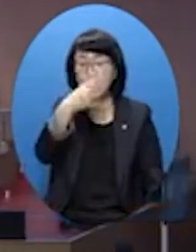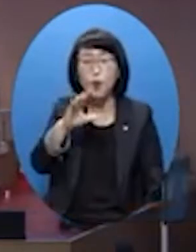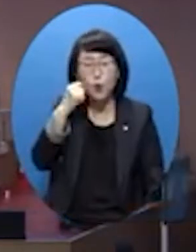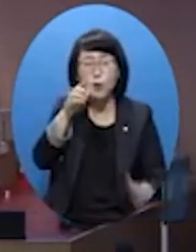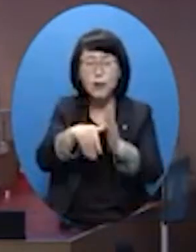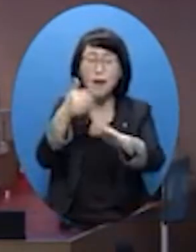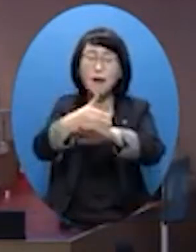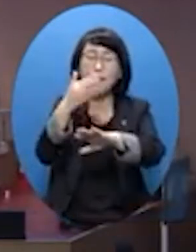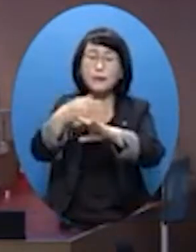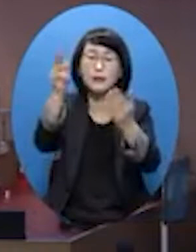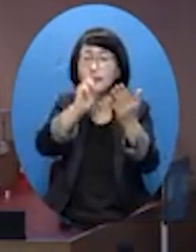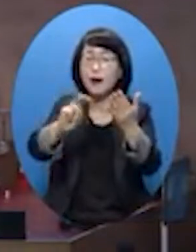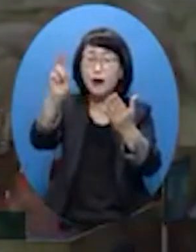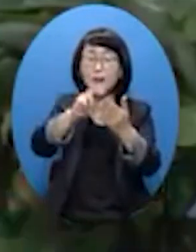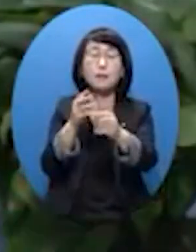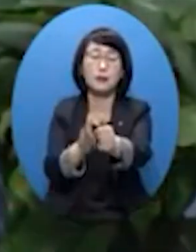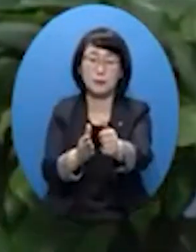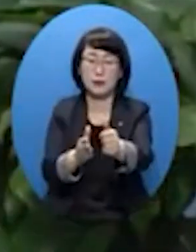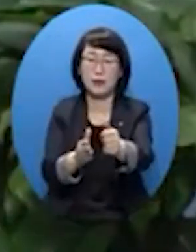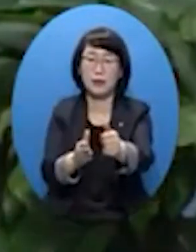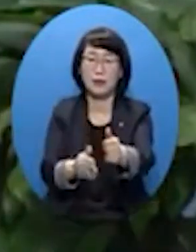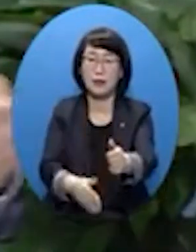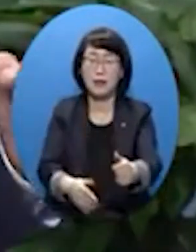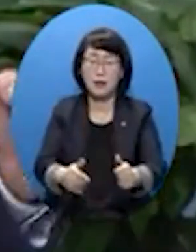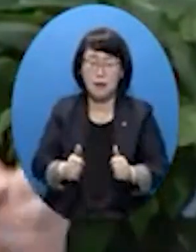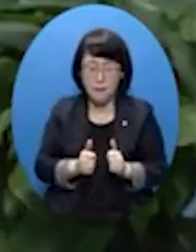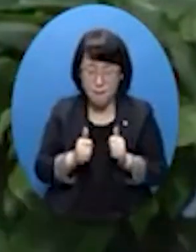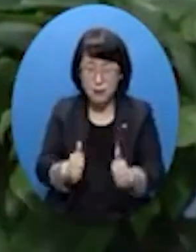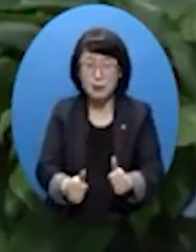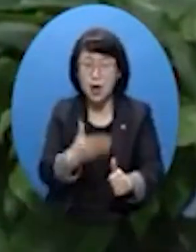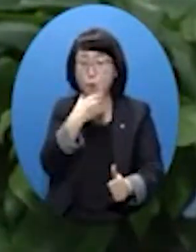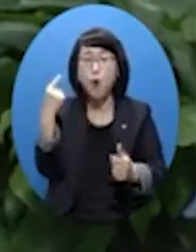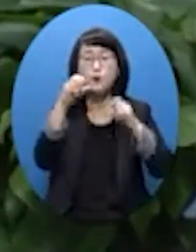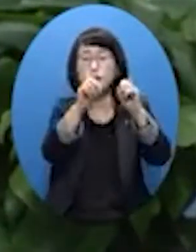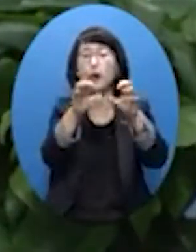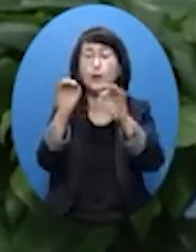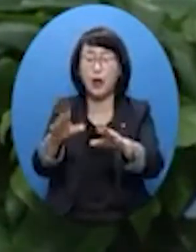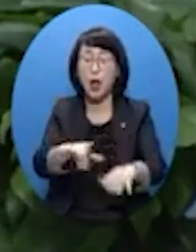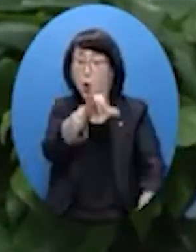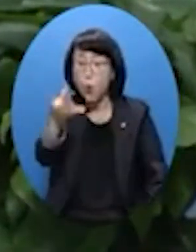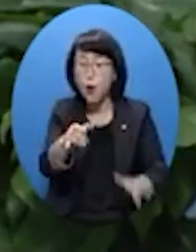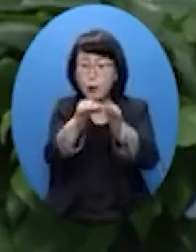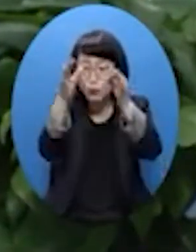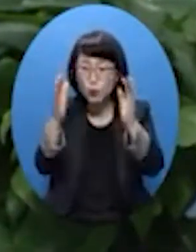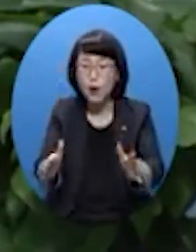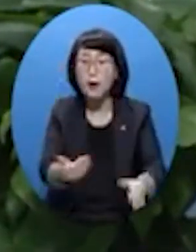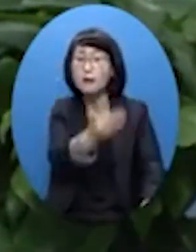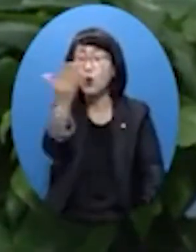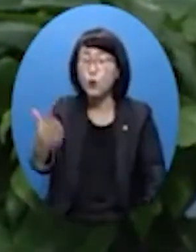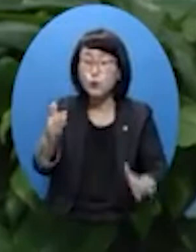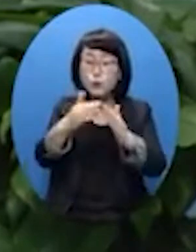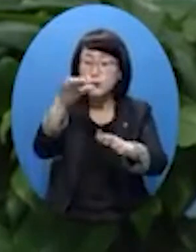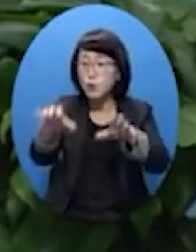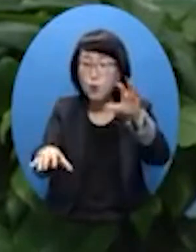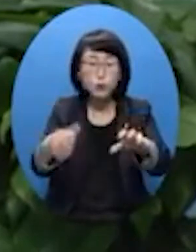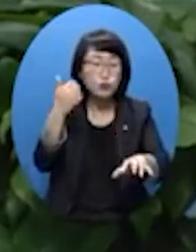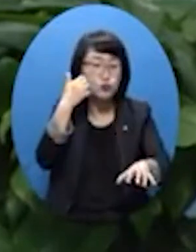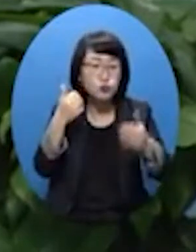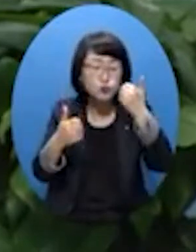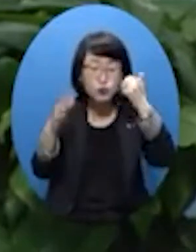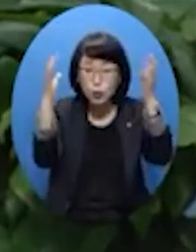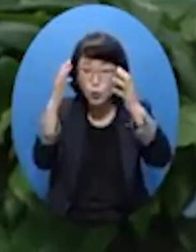감사와 찬양의 삶을 살아가시길 바랍니다 힘써 복을 잘 하시기 바랍니다 쿠라이 9 를 통하여 가면서 여러분 주에 고통당하고